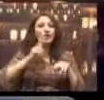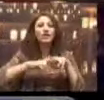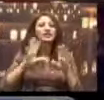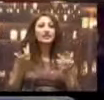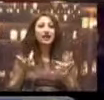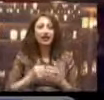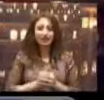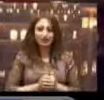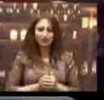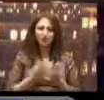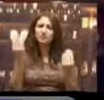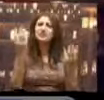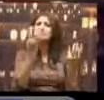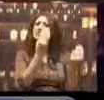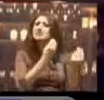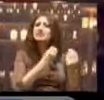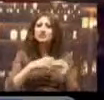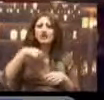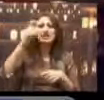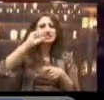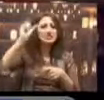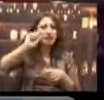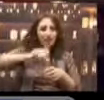مش فاكر كان يعني اعلان كتير قوي يعني جوهينا.